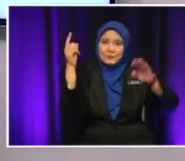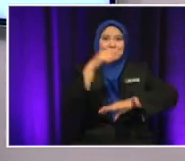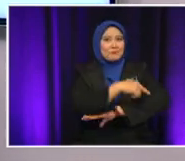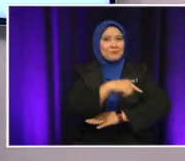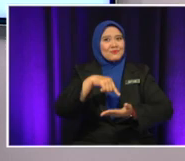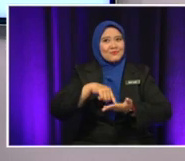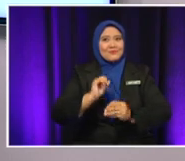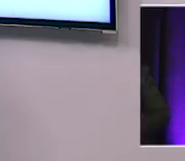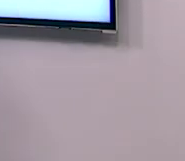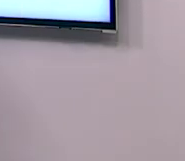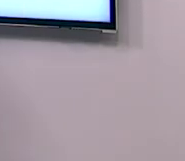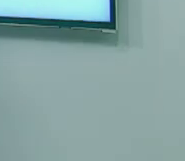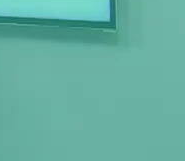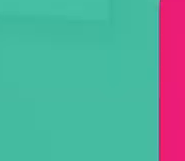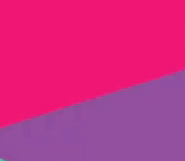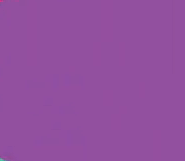ini